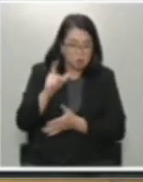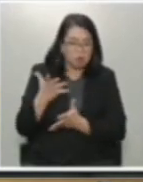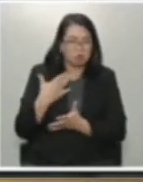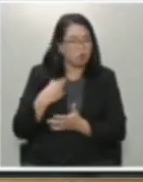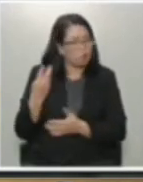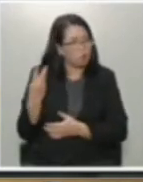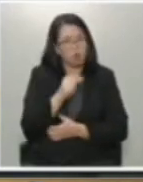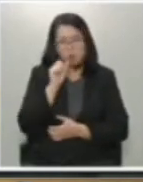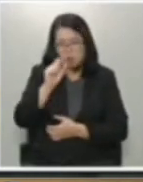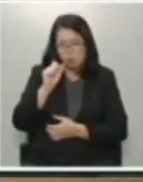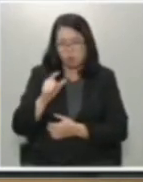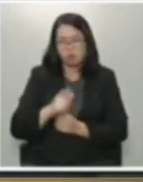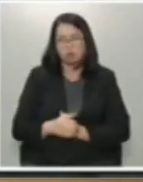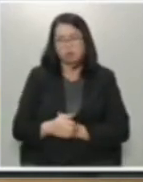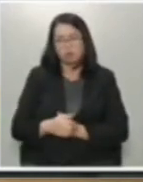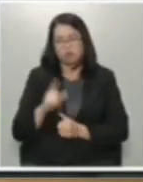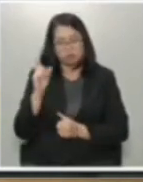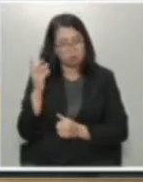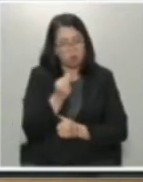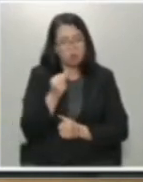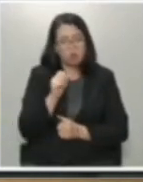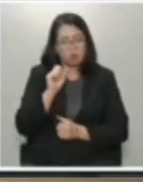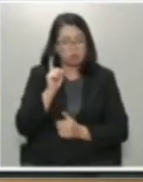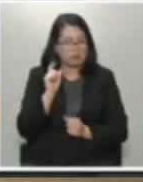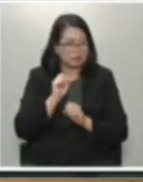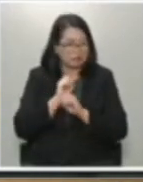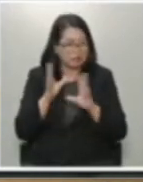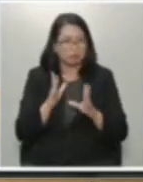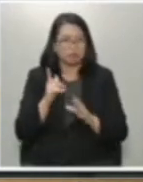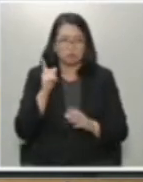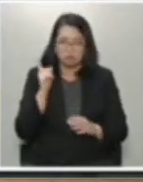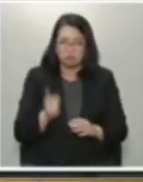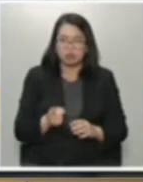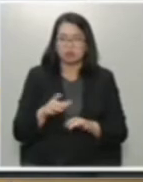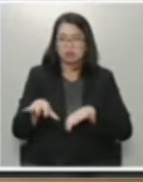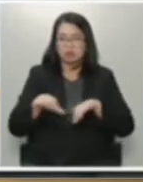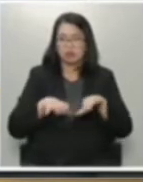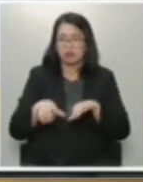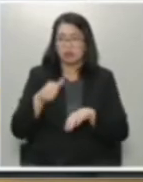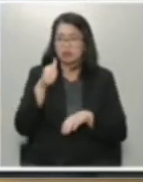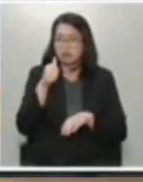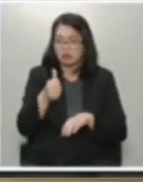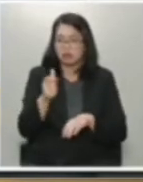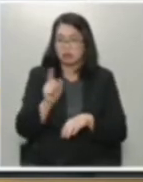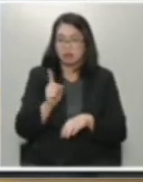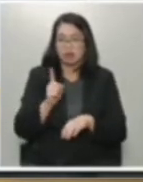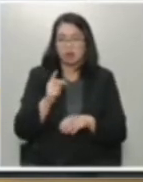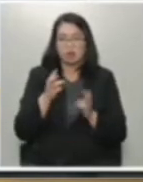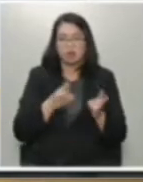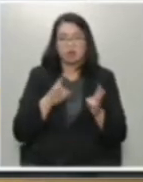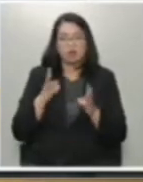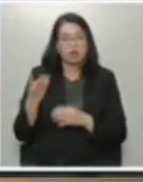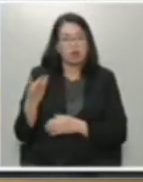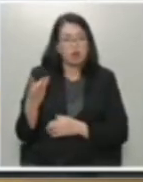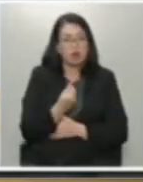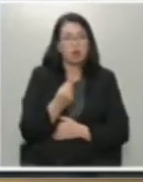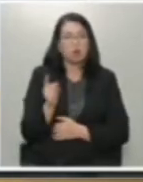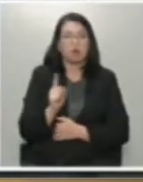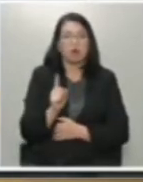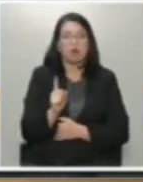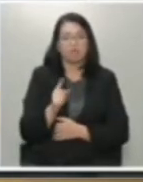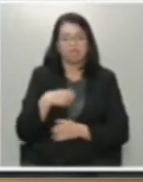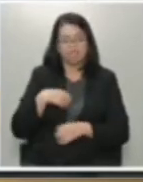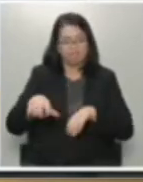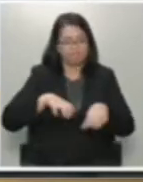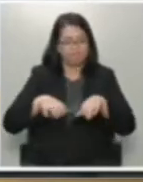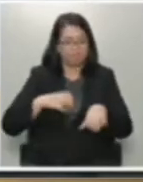เร็วแม่นยำนะครับซึ่งเรามีแนวทางในการจัดการที่ดีแล้วนะครับการความรวดเร็วนะครับรวดเร็วในการจั